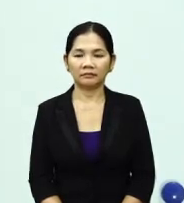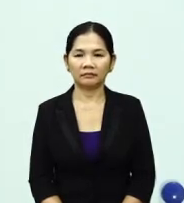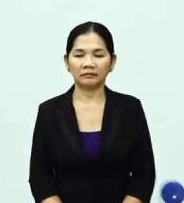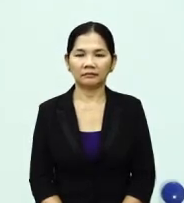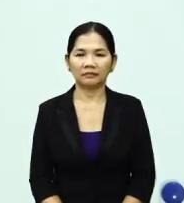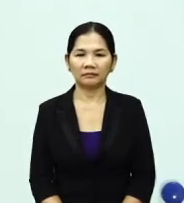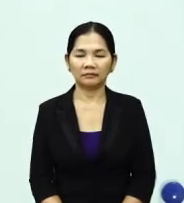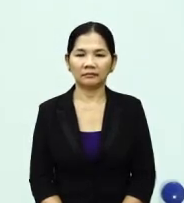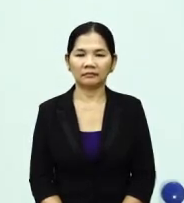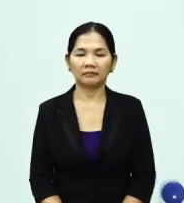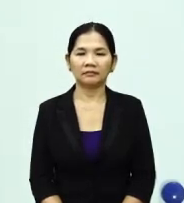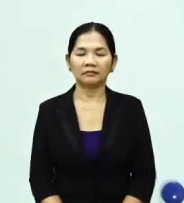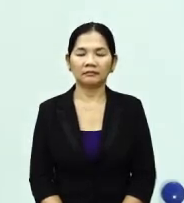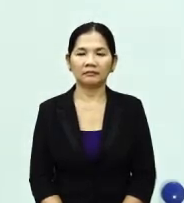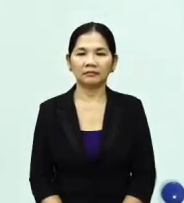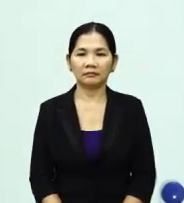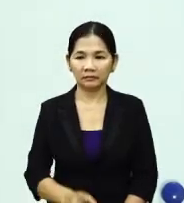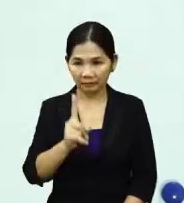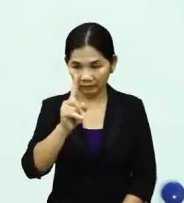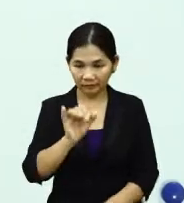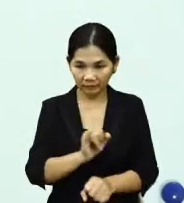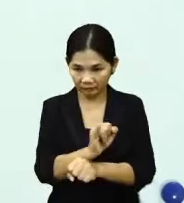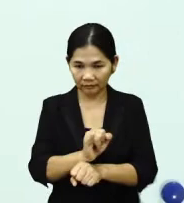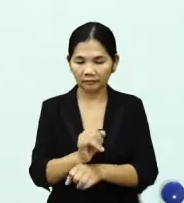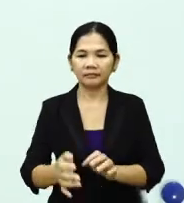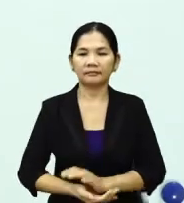đi rồi rụt nhớ con sao mùi này tí tiết